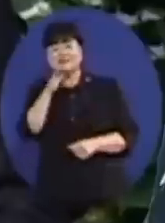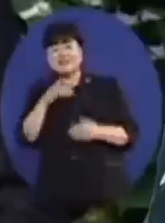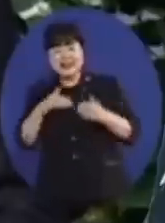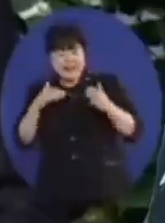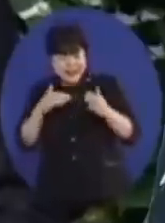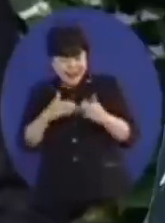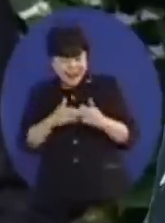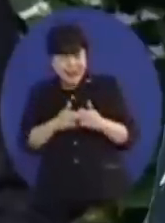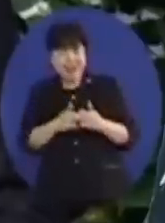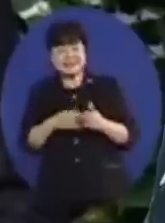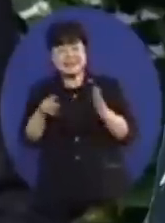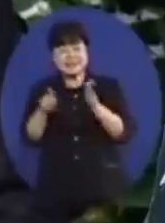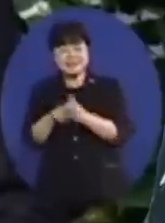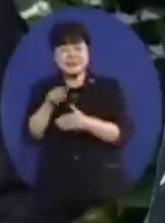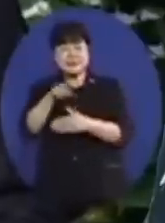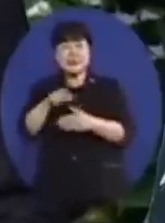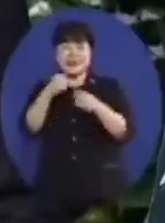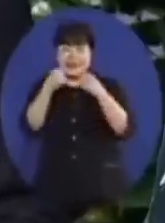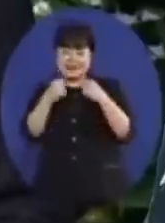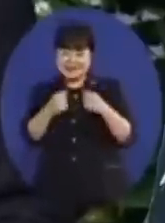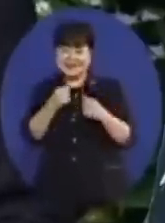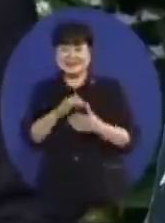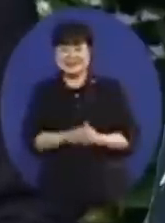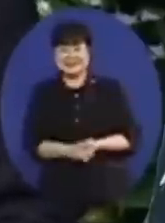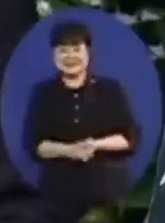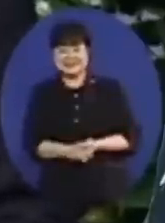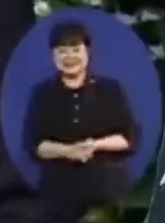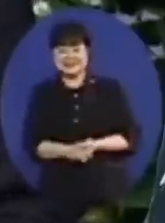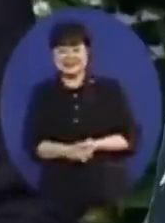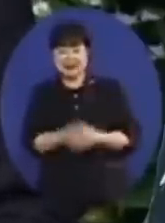때까지 그 신앙 속에 있게 되는 것입니다